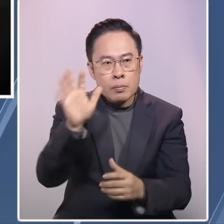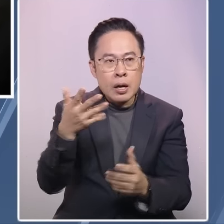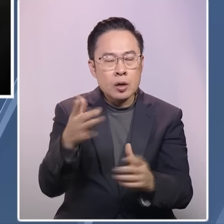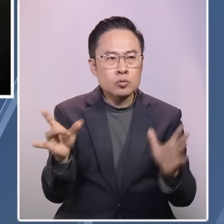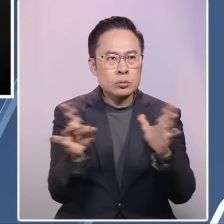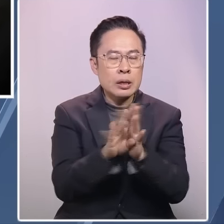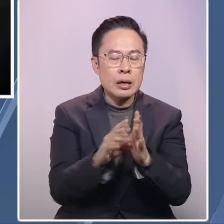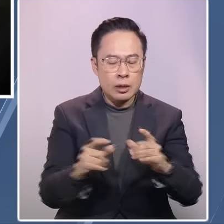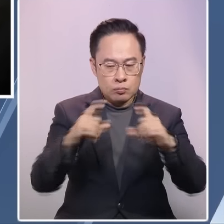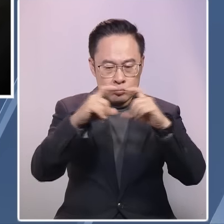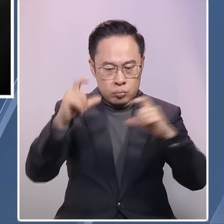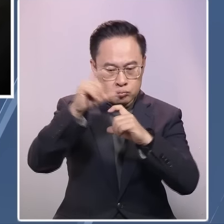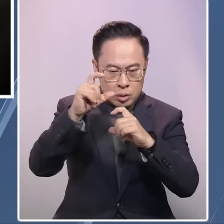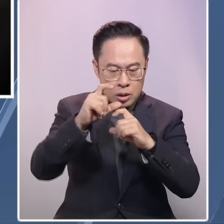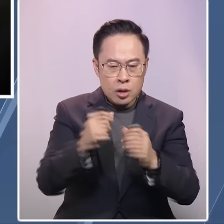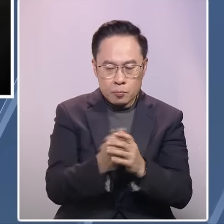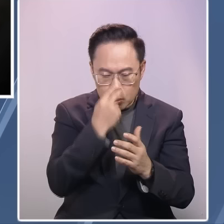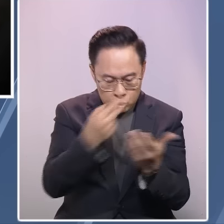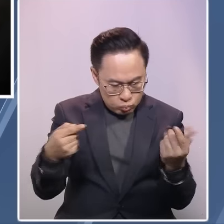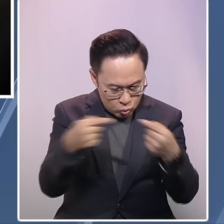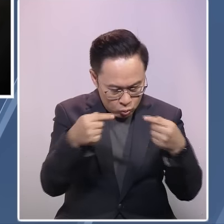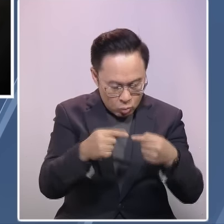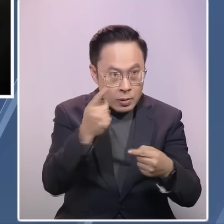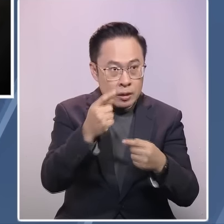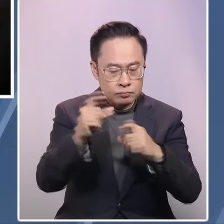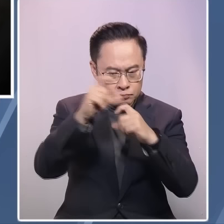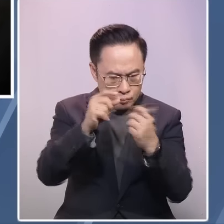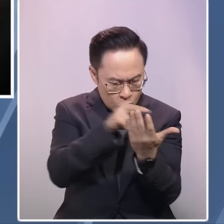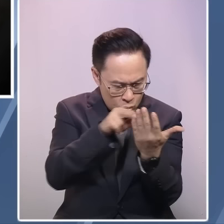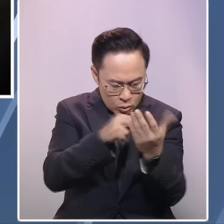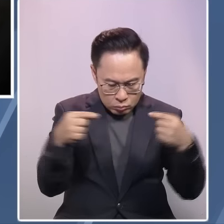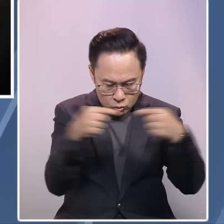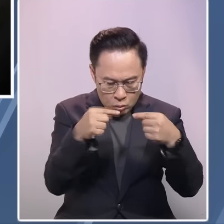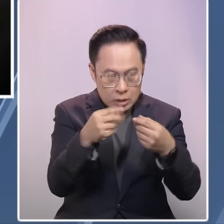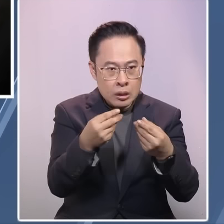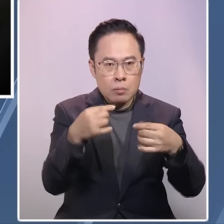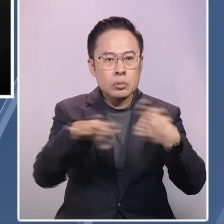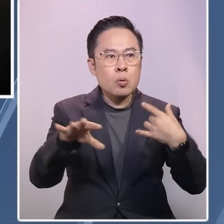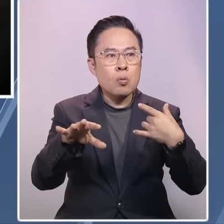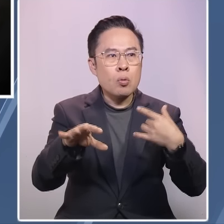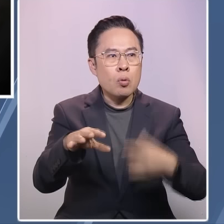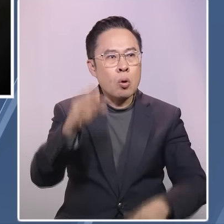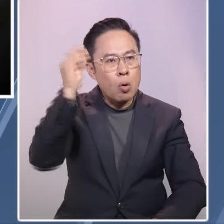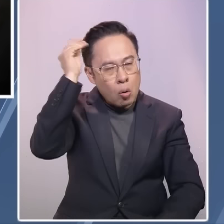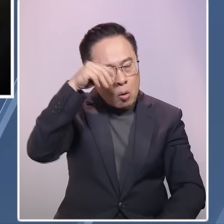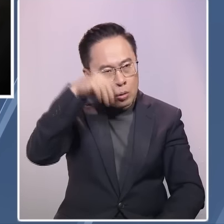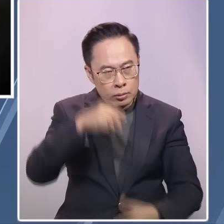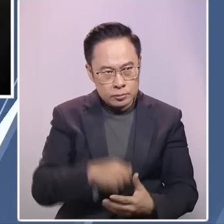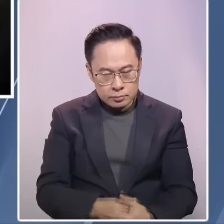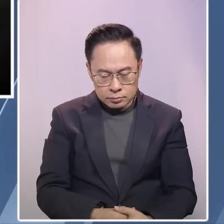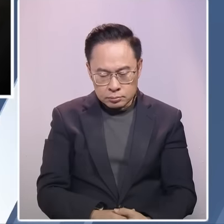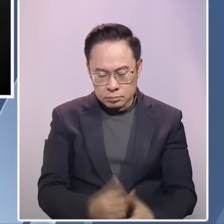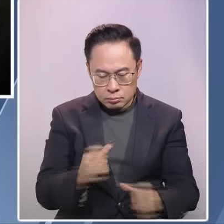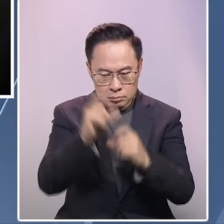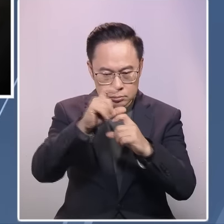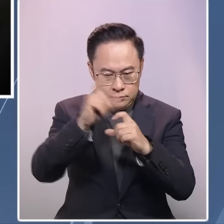มารู้ตัวอีกทีเพราะเอาล็อตเตอรรี่เนี่ยมาตรวจสอบเพื่อความแน่ใจเอาแล้วฮะโป๊ะแตกโดนหลอก